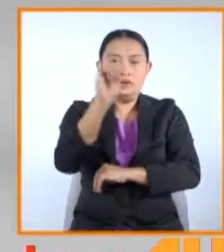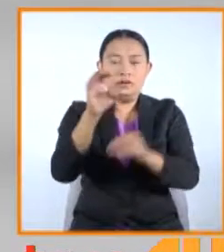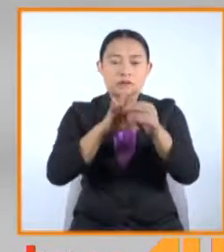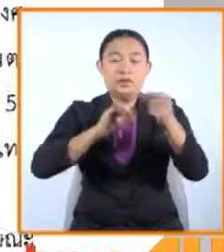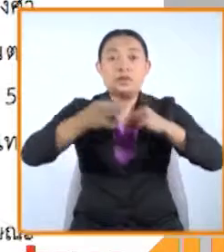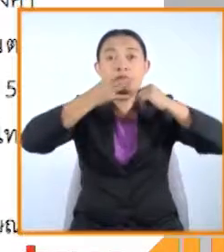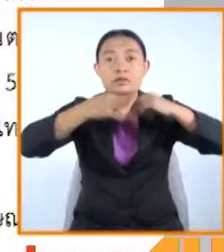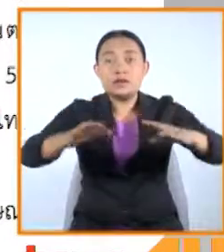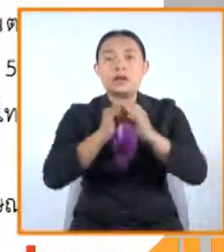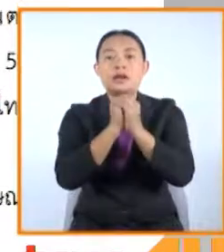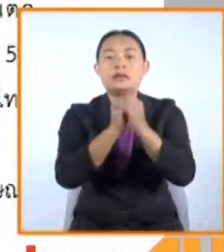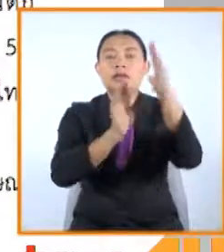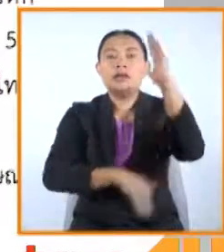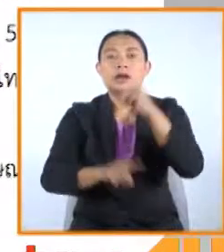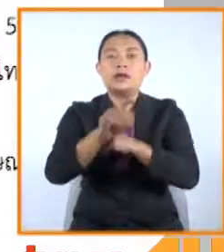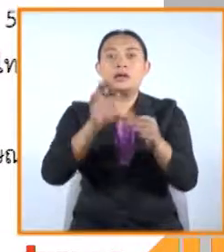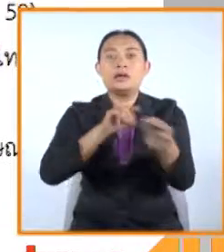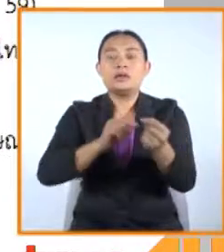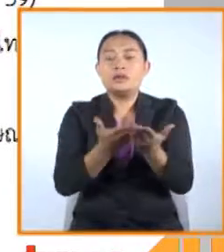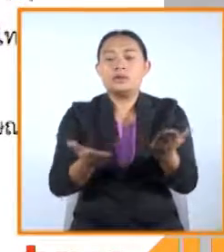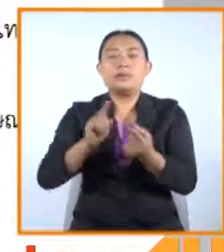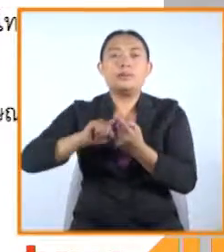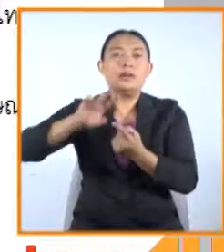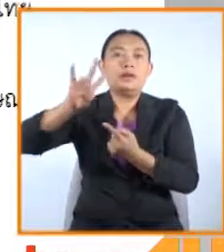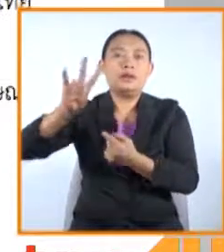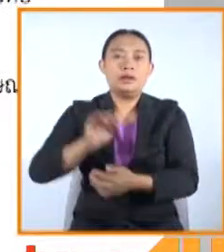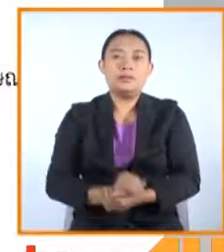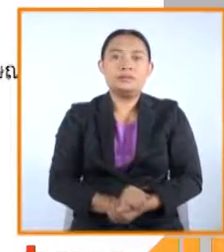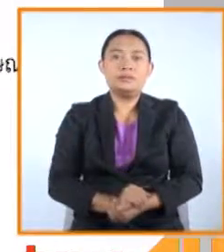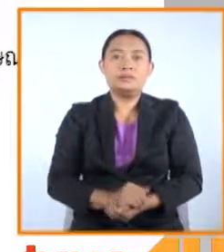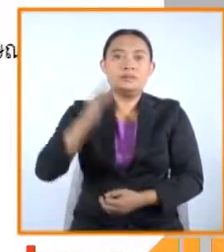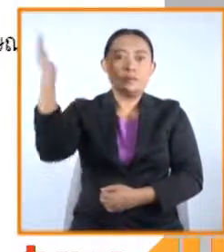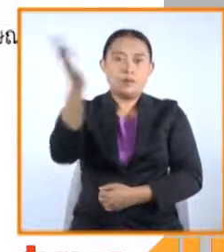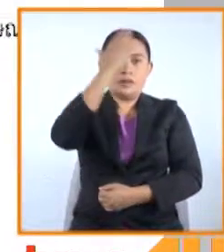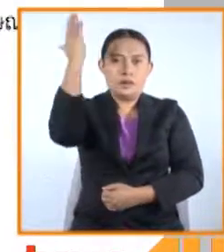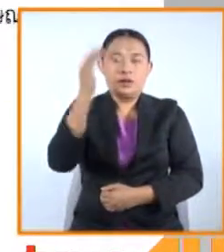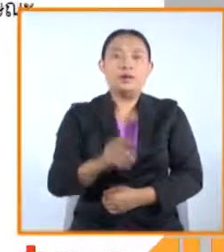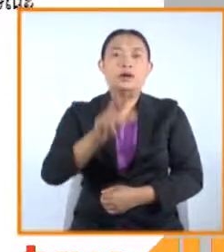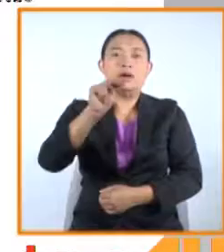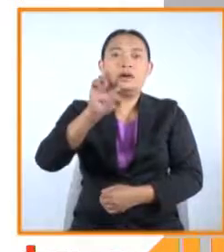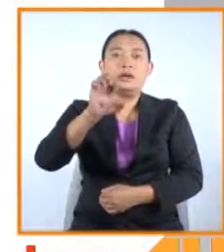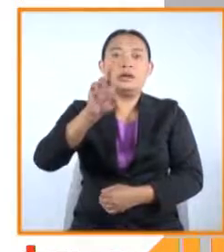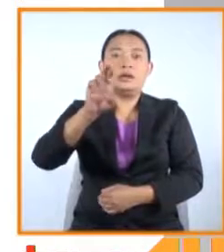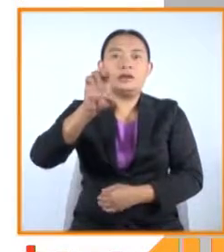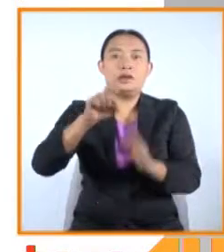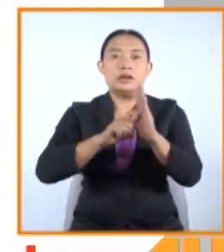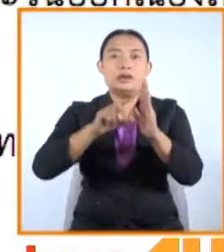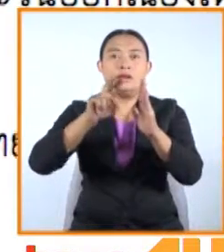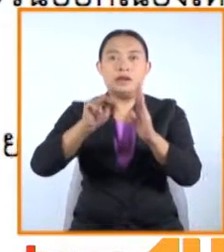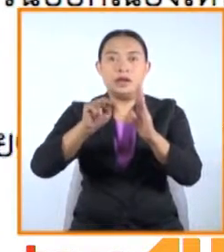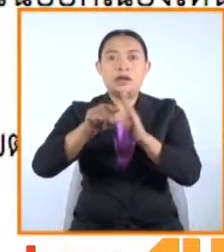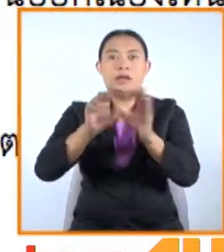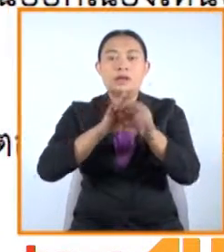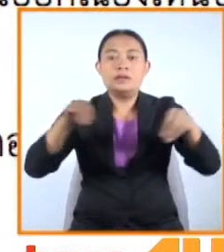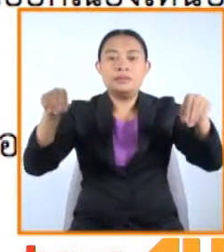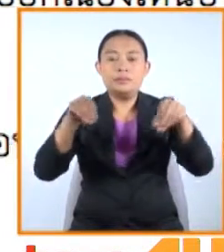ทะเลจีนใต้ตอนกลางฉบับที่7ระบุว่าพายุโซนร้อนมิวรีแนบริเวณเกาะไหหลำจะเคลื่อนขึ้นฝั่งบริเวณใกล้กับก